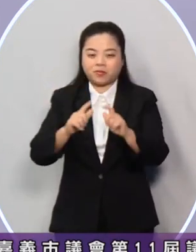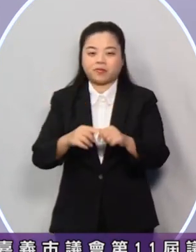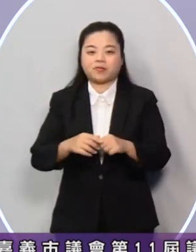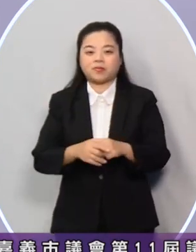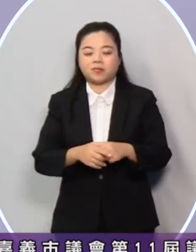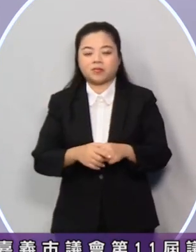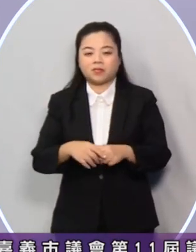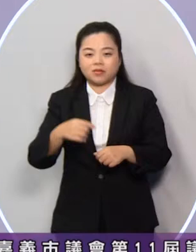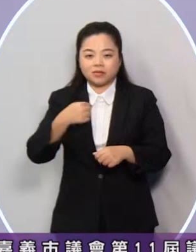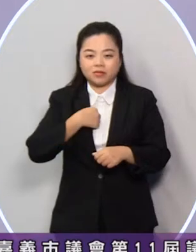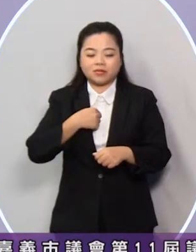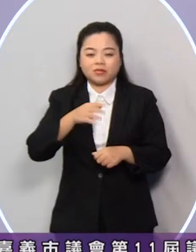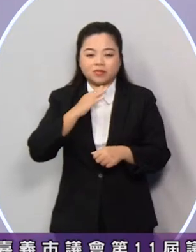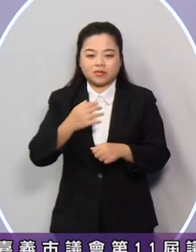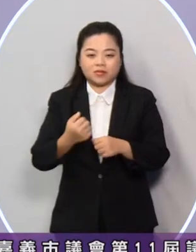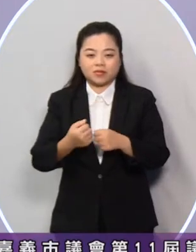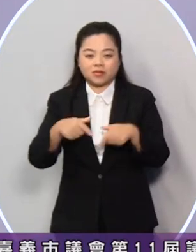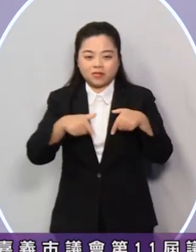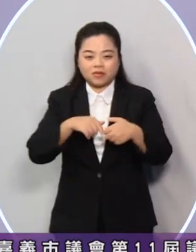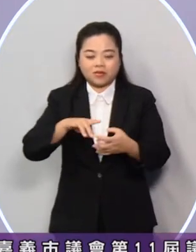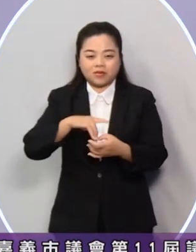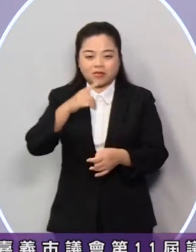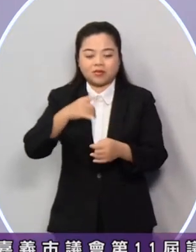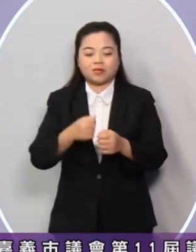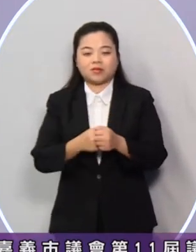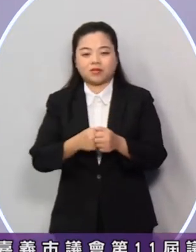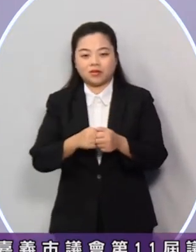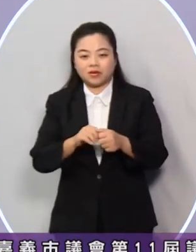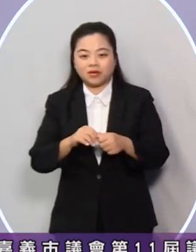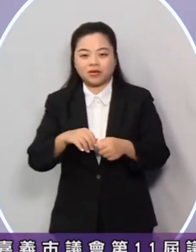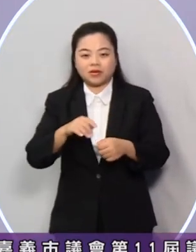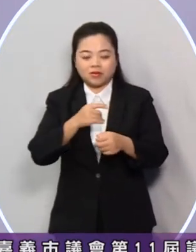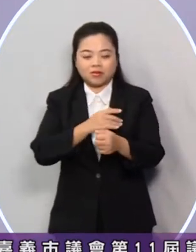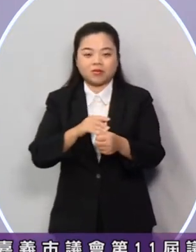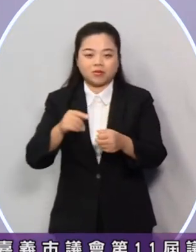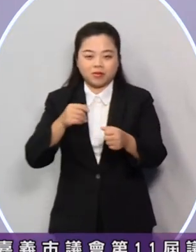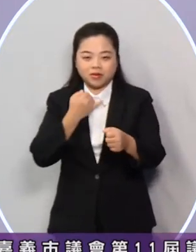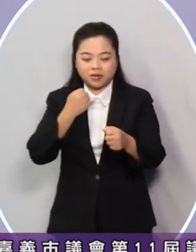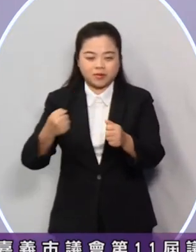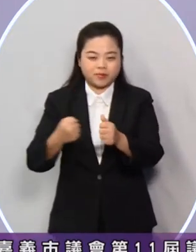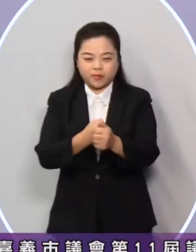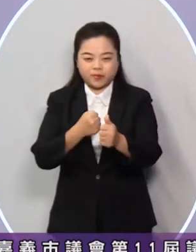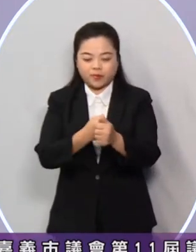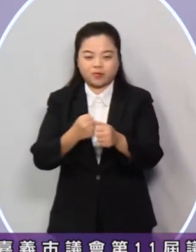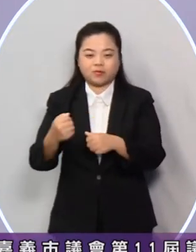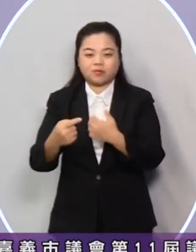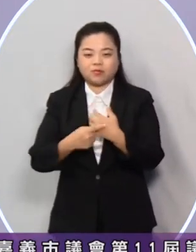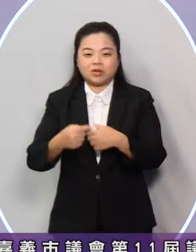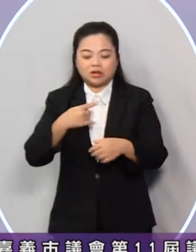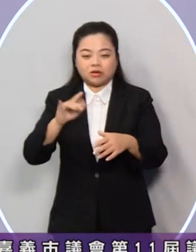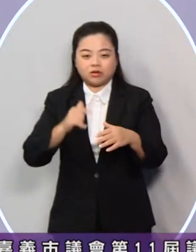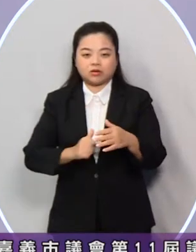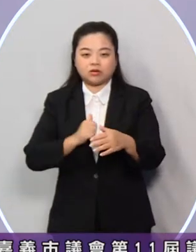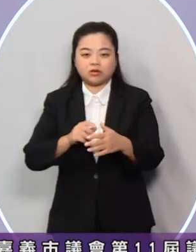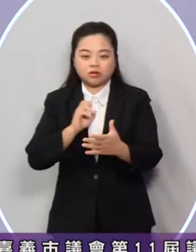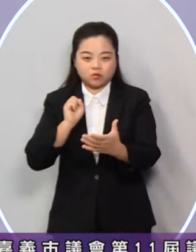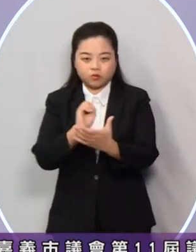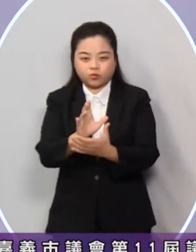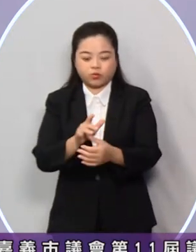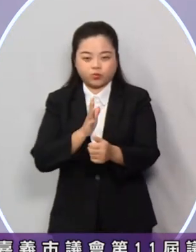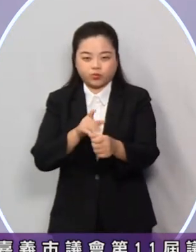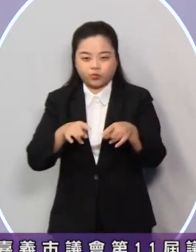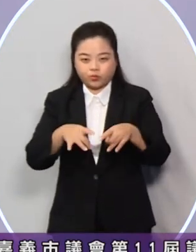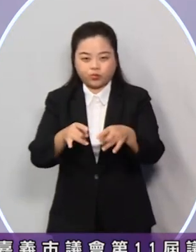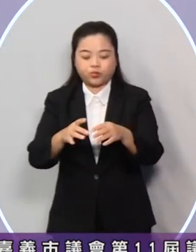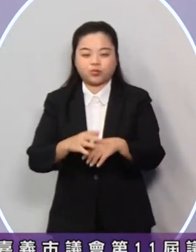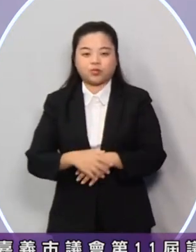会说我是心灵拳击手。拳拳到肉，又快又狠。我朋友更笑说，我是一管大炮，常常一不小心就射